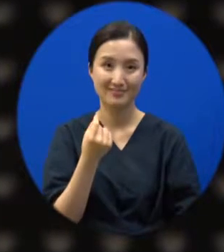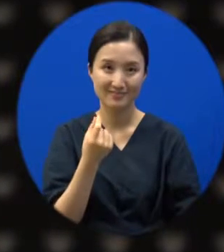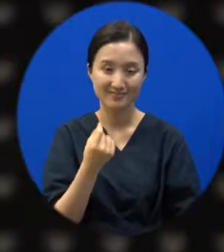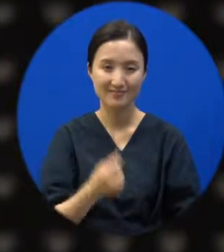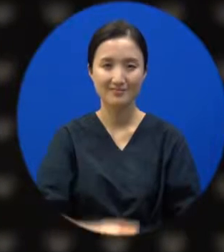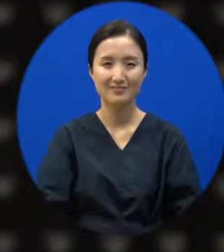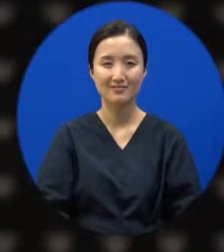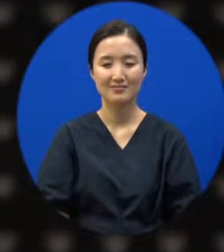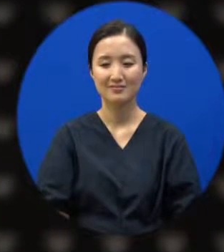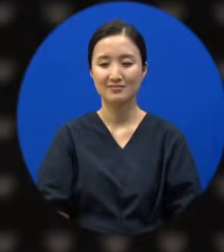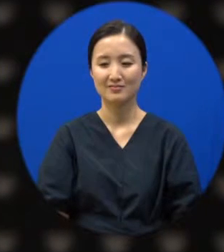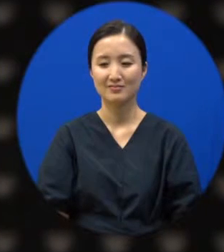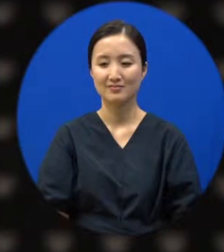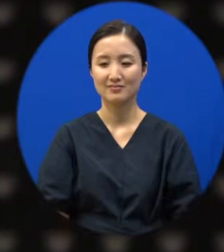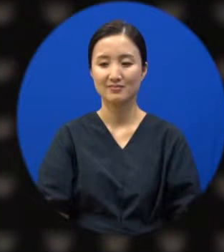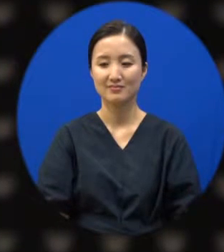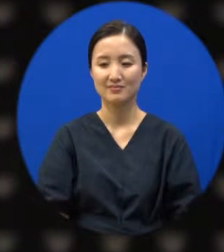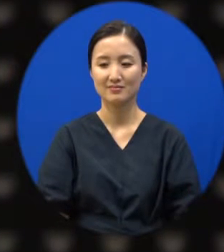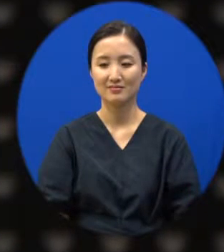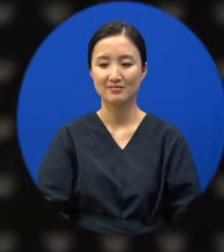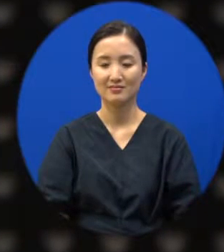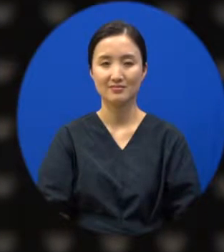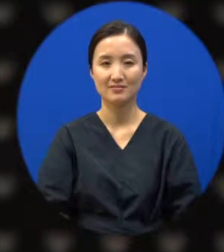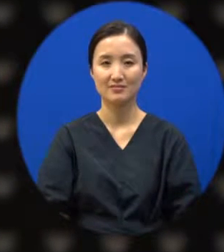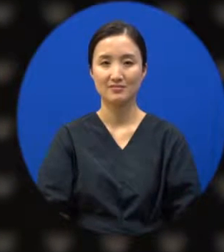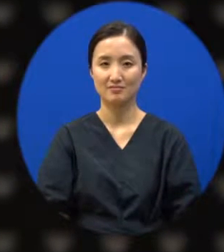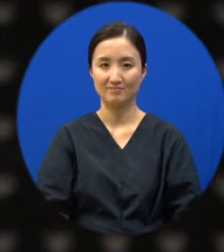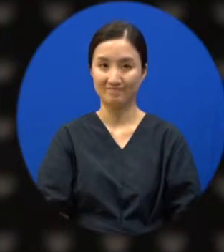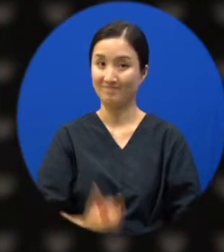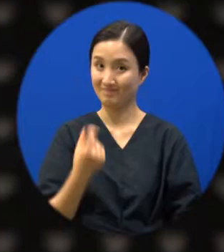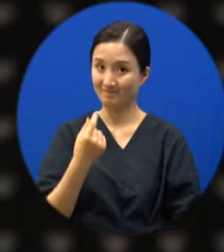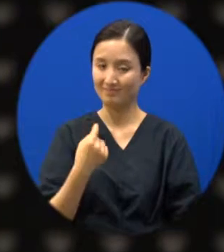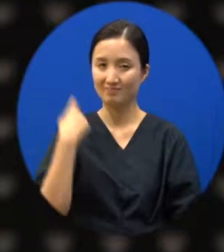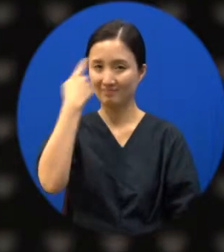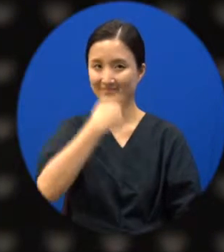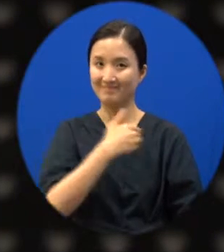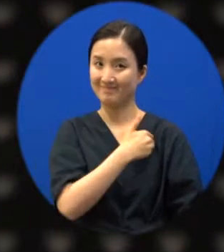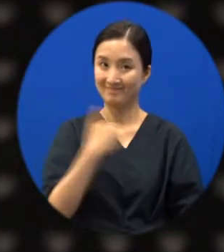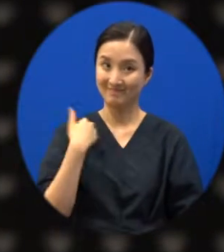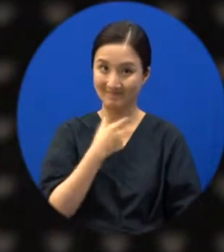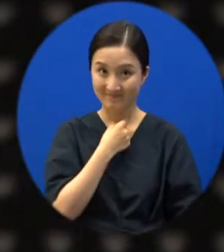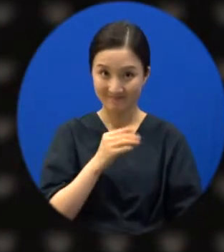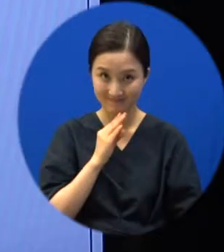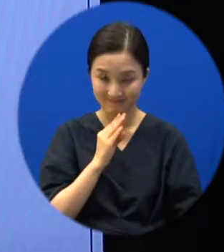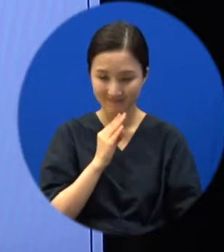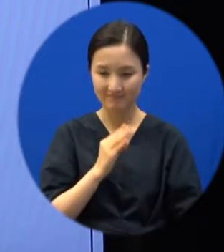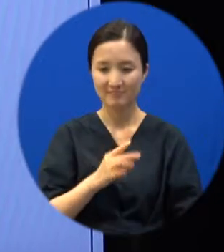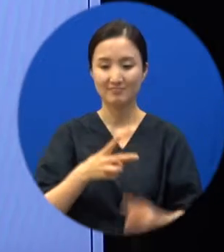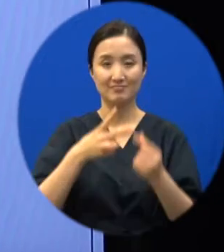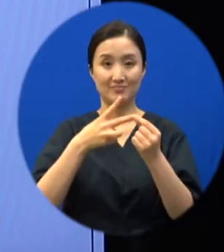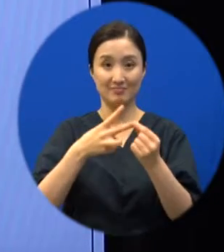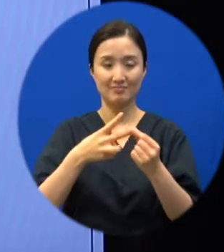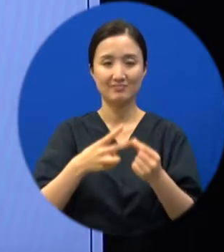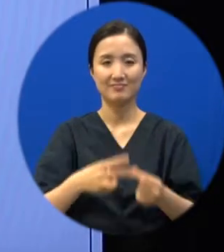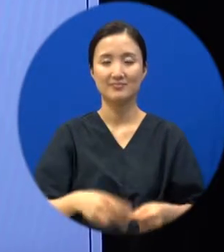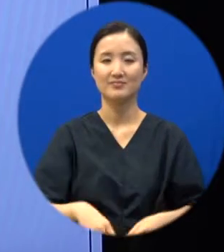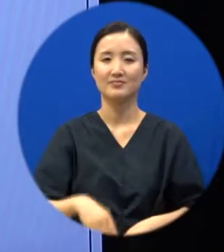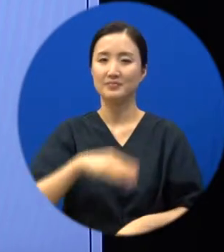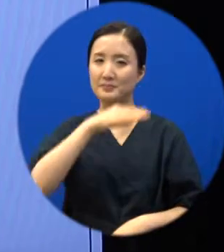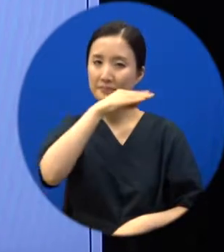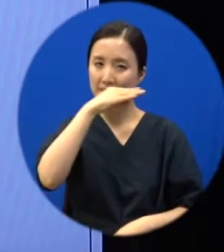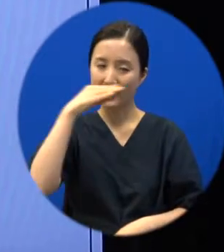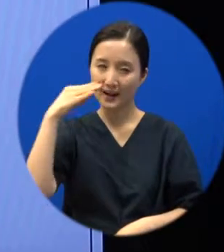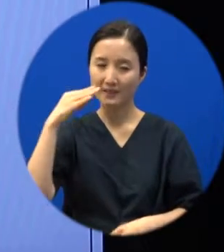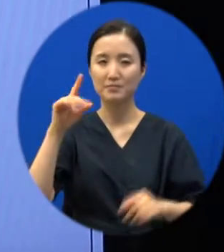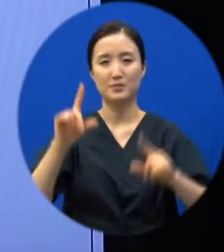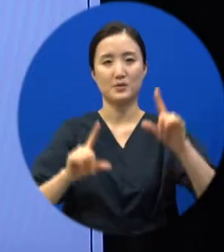갑니다. 네. 우리가 원하는 모습이기도 해요. 자, 두 번째. 바른 자세를